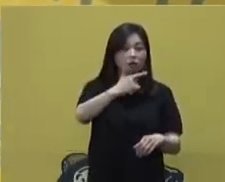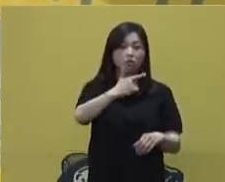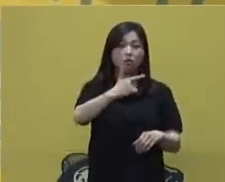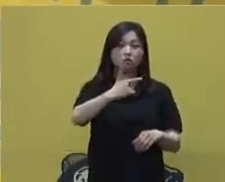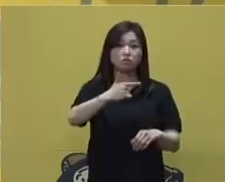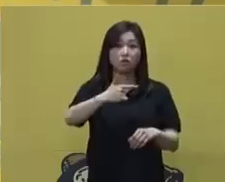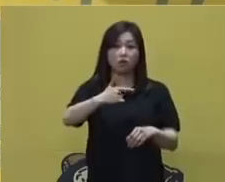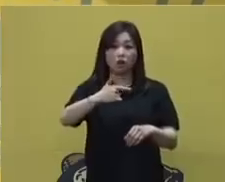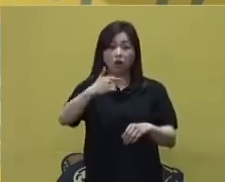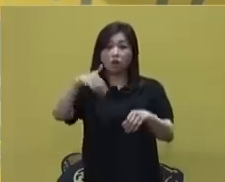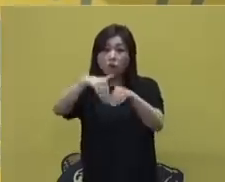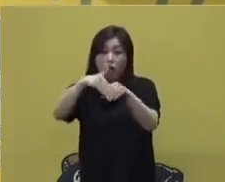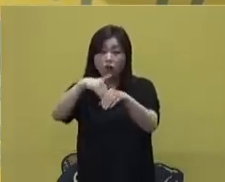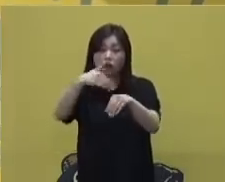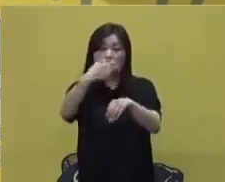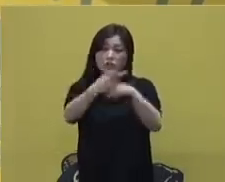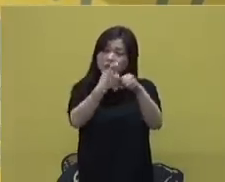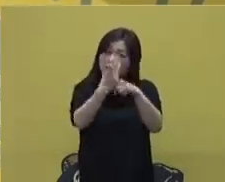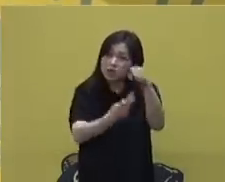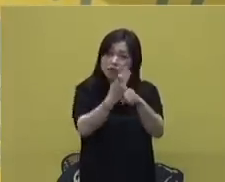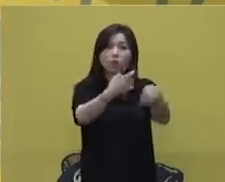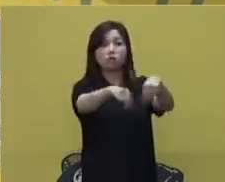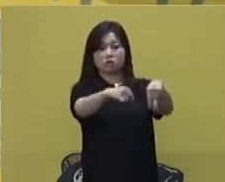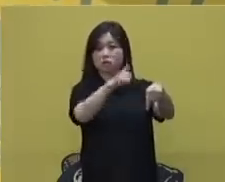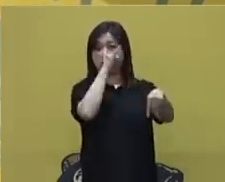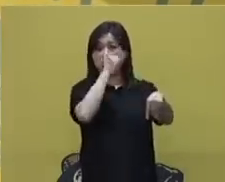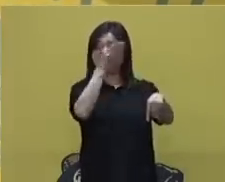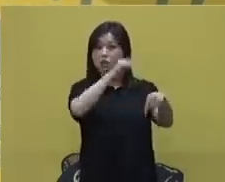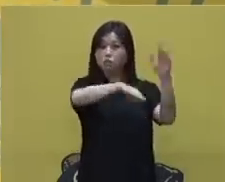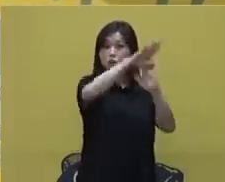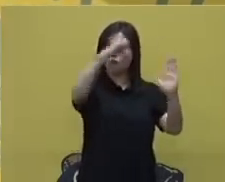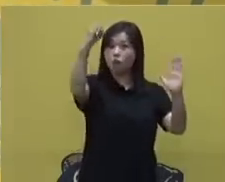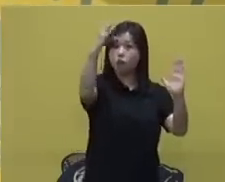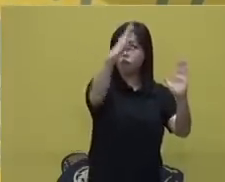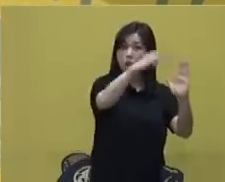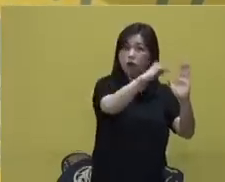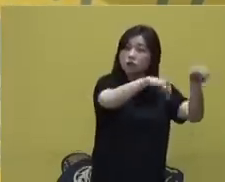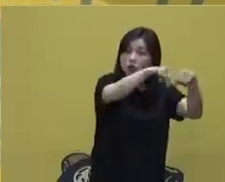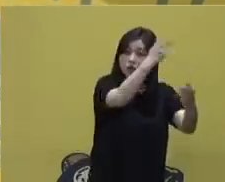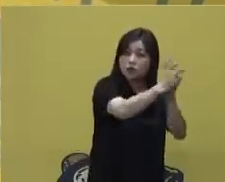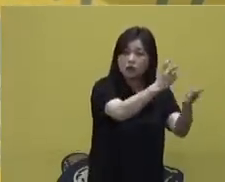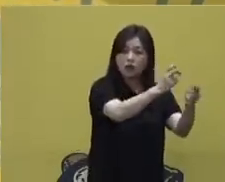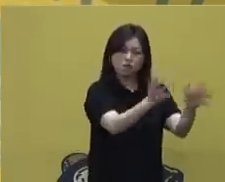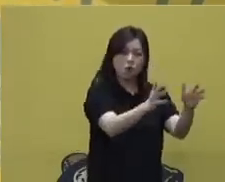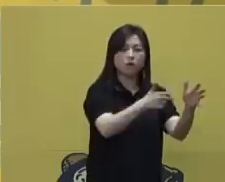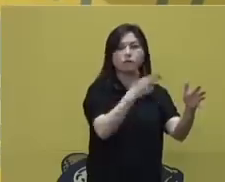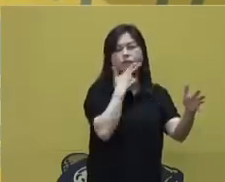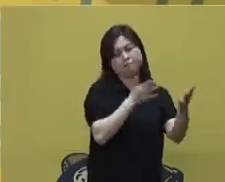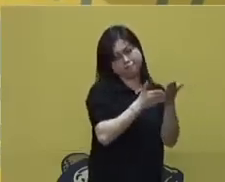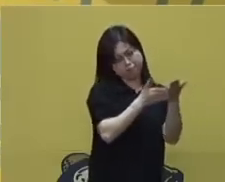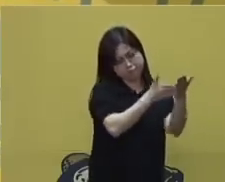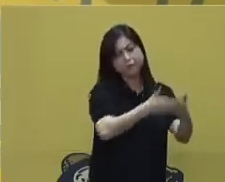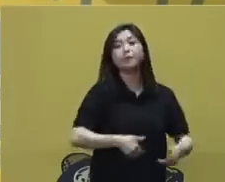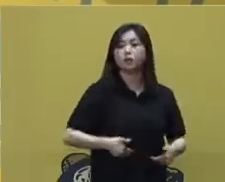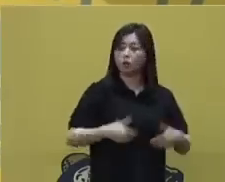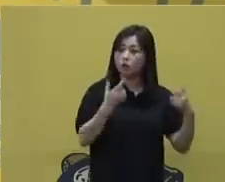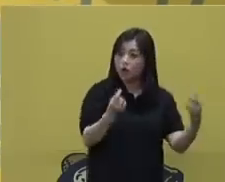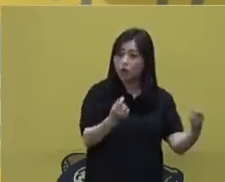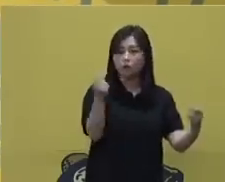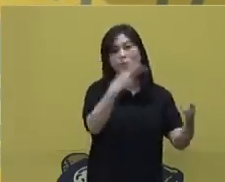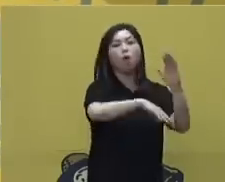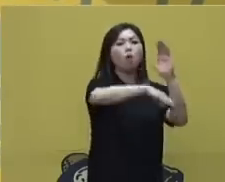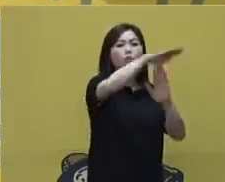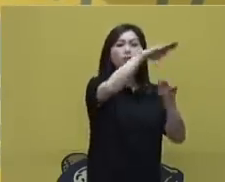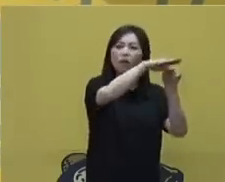12년, 13년째 집권을 하고 있는데요. 이 정책만큼은 흔들림 없이 계속 가야 하고 예. 그리고 북한의